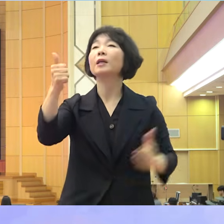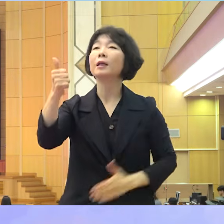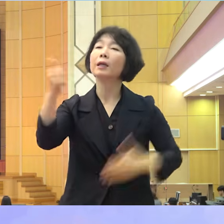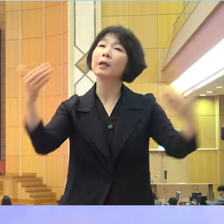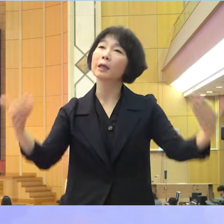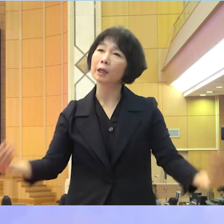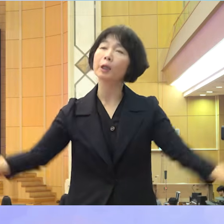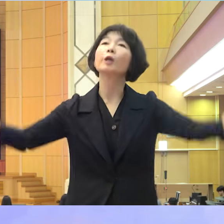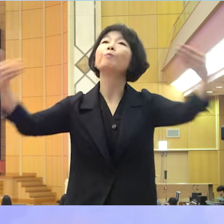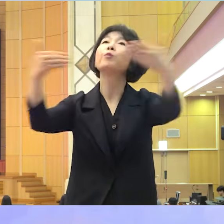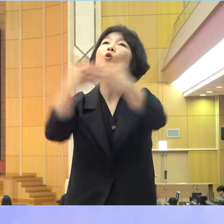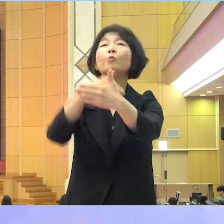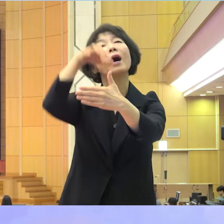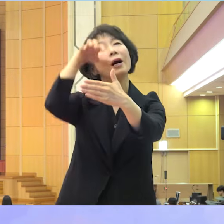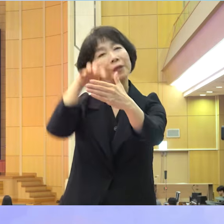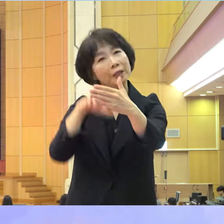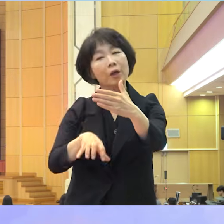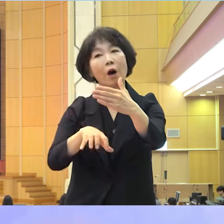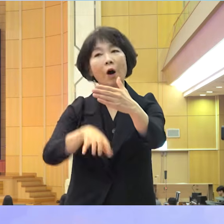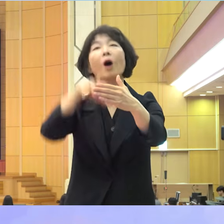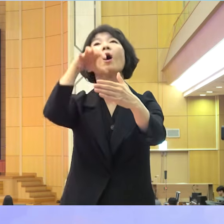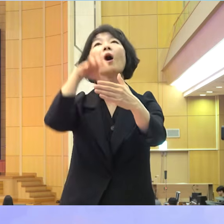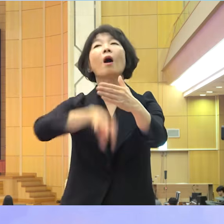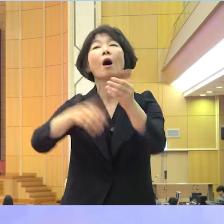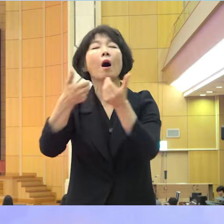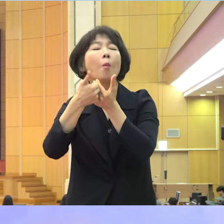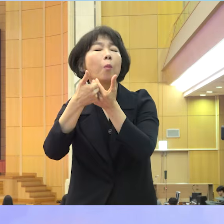아버지 품 안에서